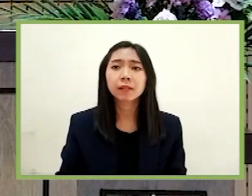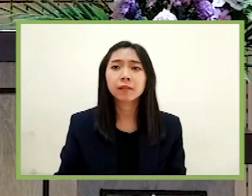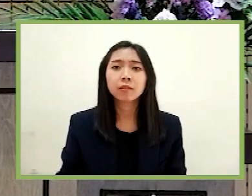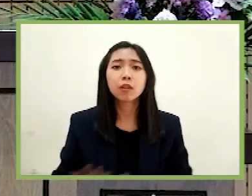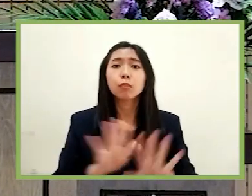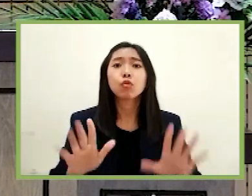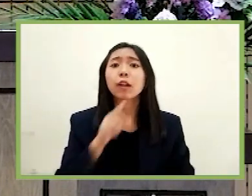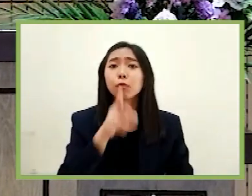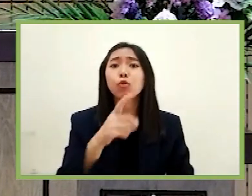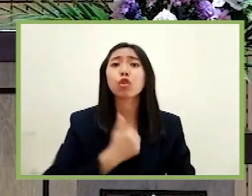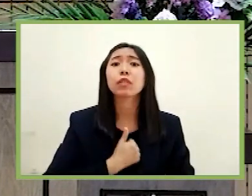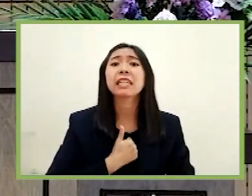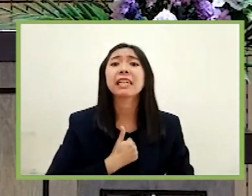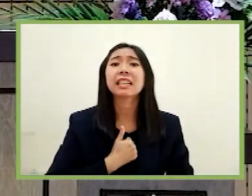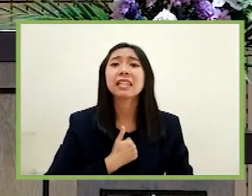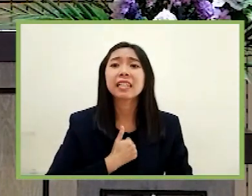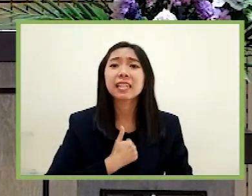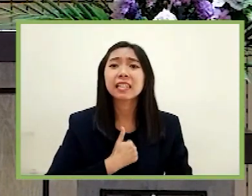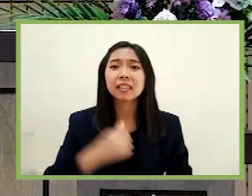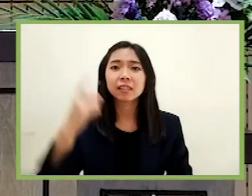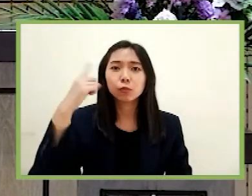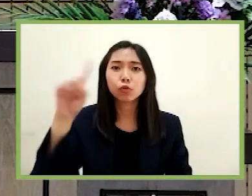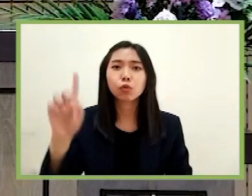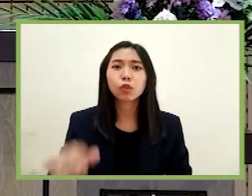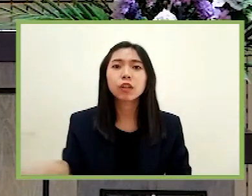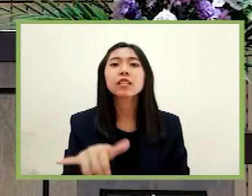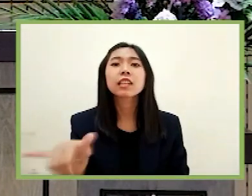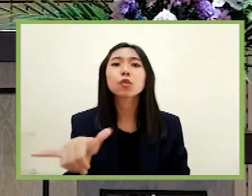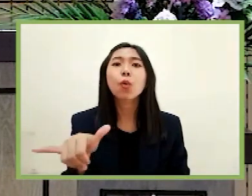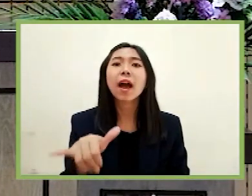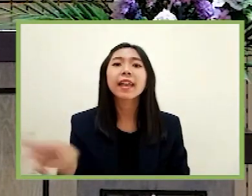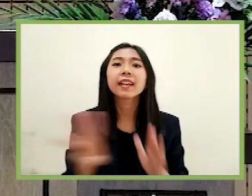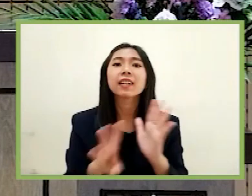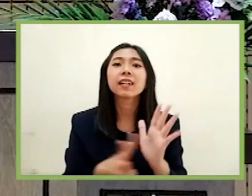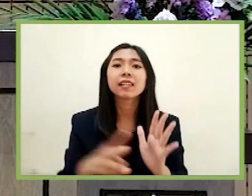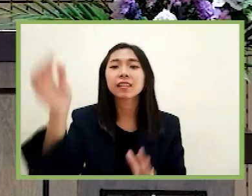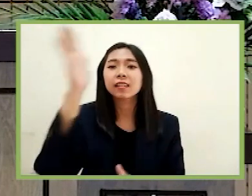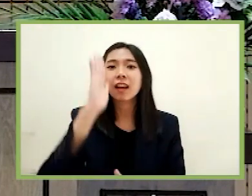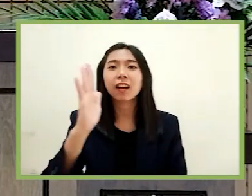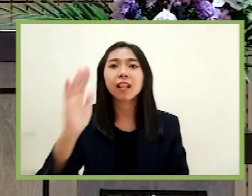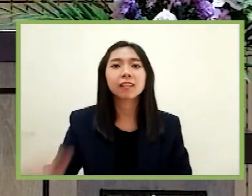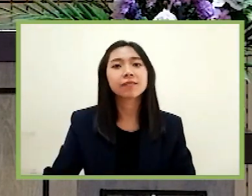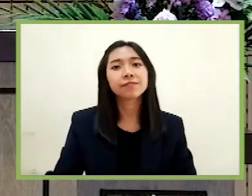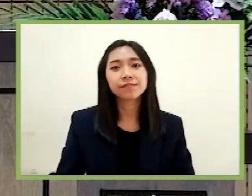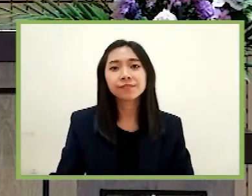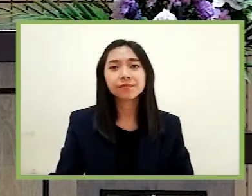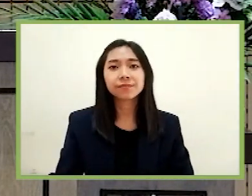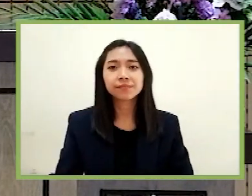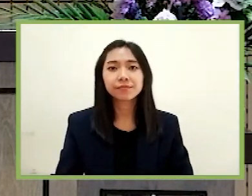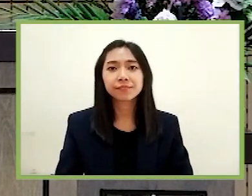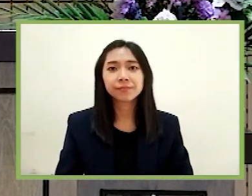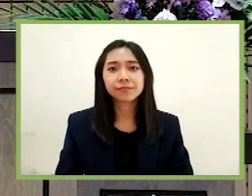diri kita sendiri untuk memenuhi apa yang menjadi kehendak Allah